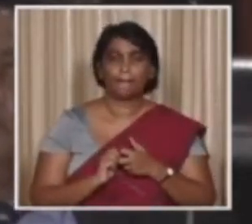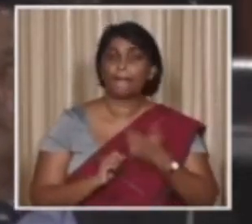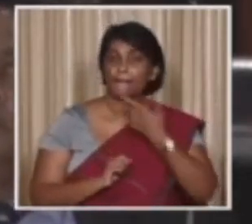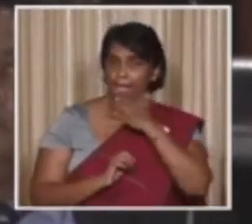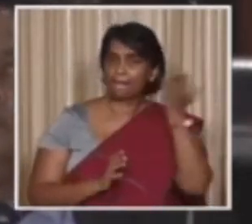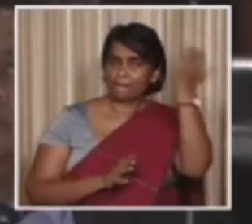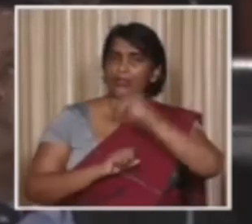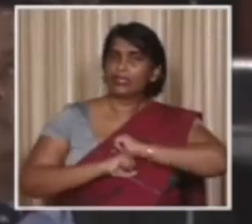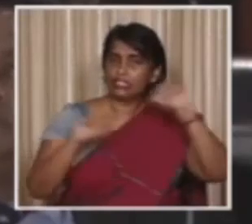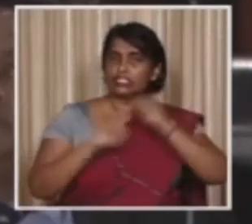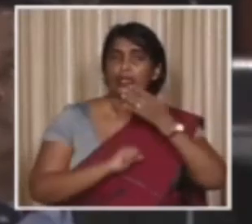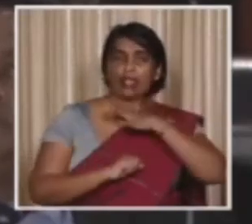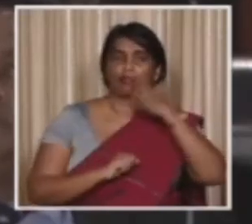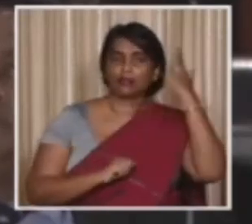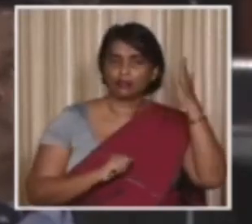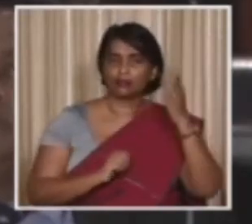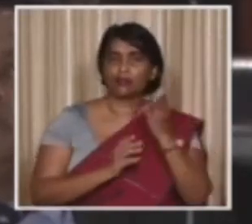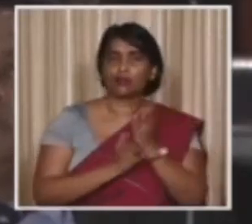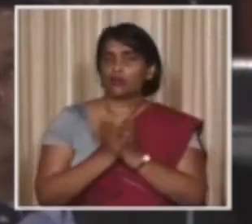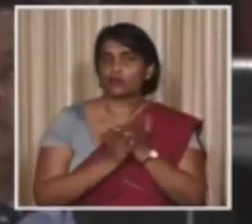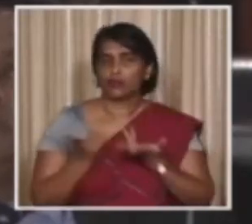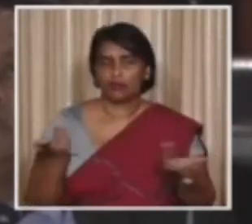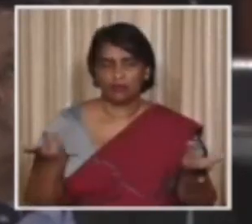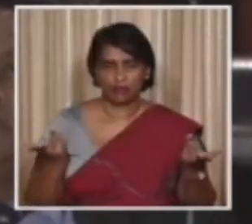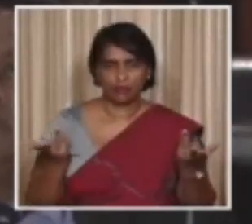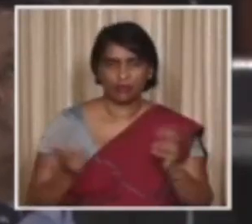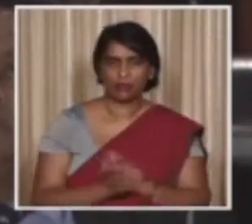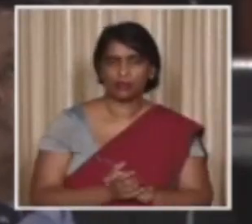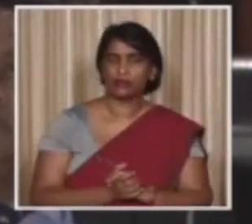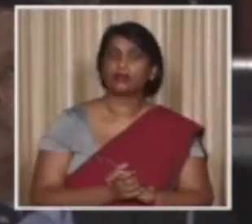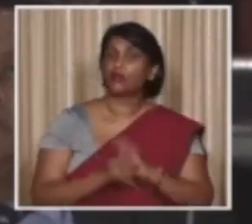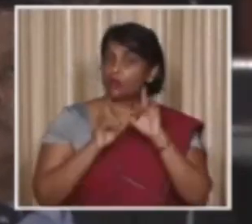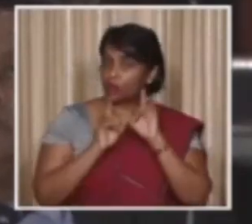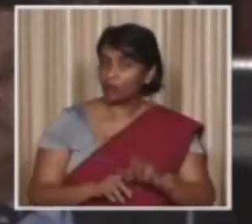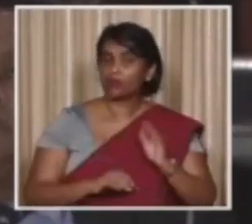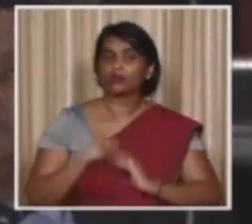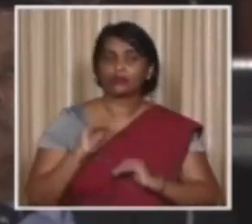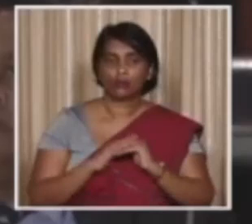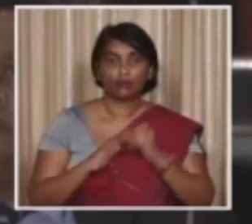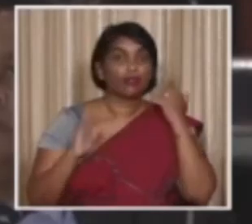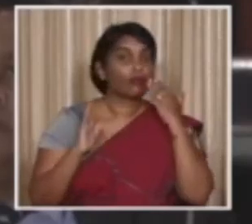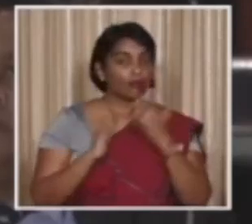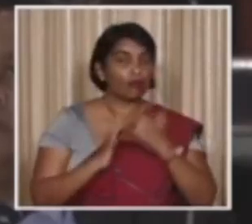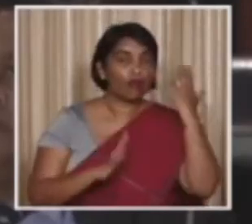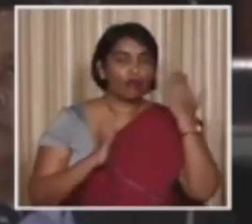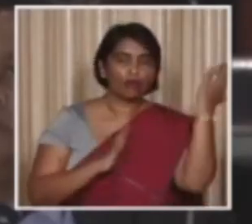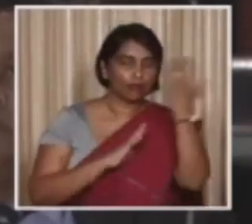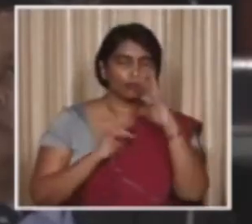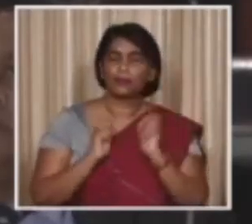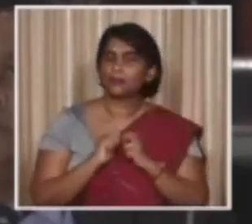එංගලන්තේ හැමතැනම ස්ට්‍රයික්. දුම්රිය යන්නේ නැහැ. ඉතින් මේ ක්‍රමය මේ තත්ත්වය අපි ලෝකෙට බලපාලා